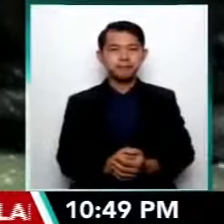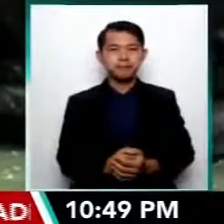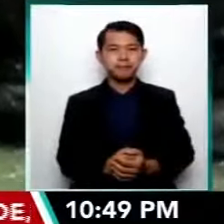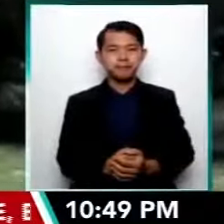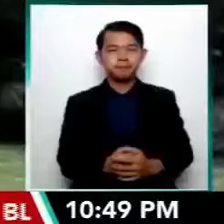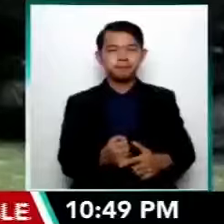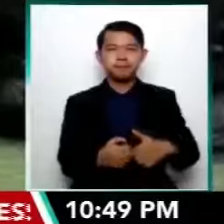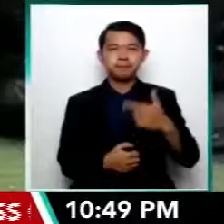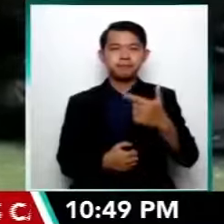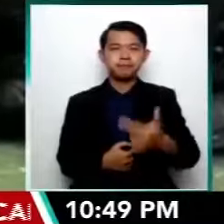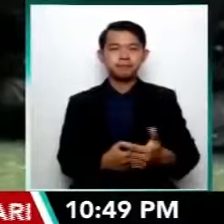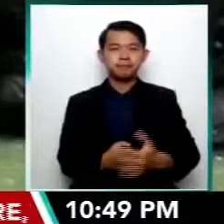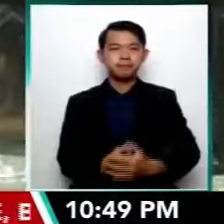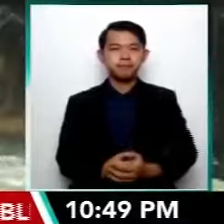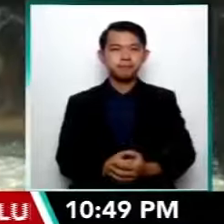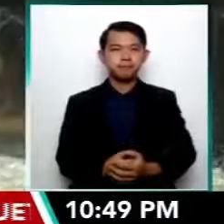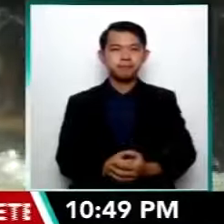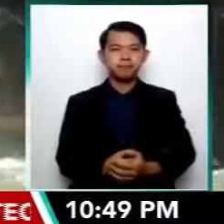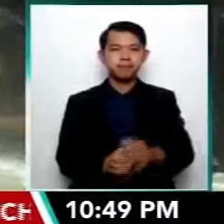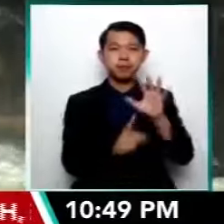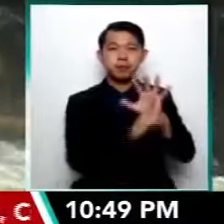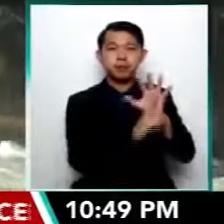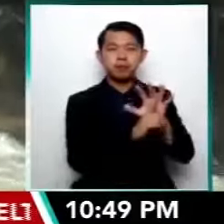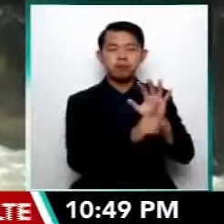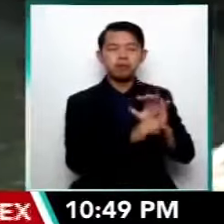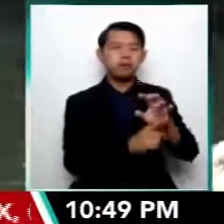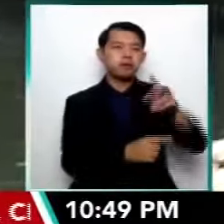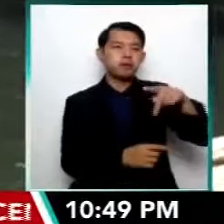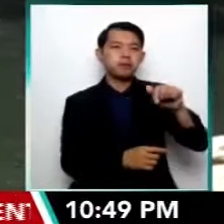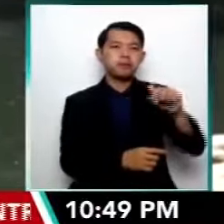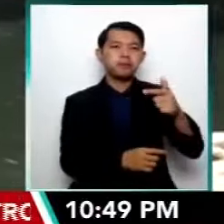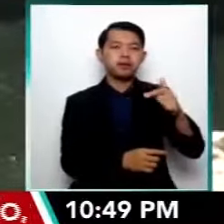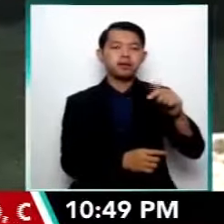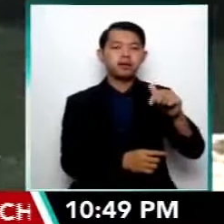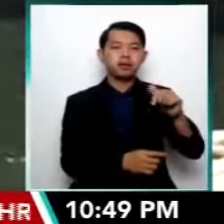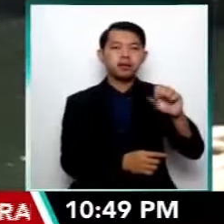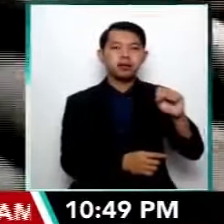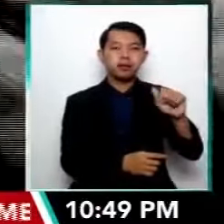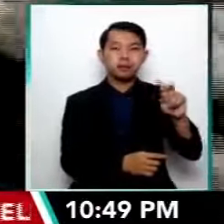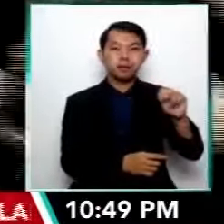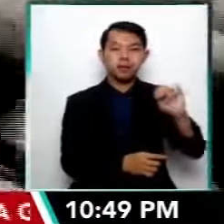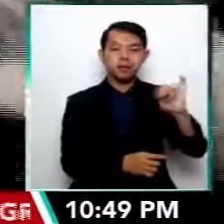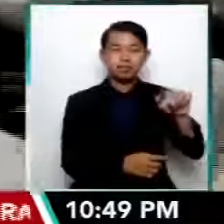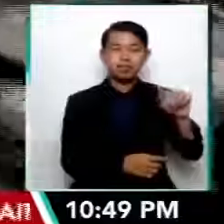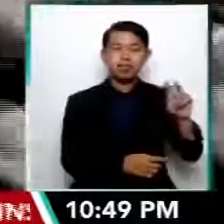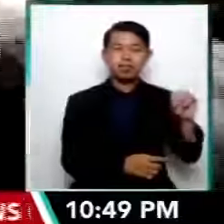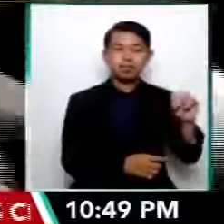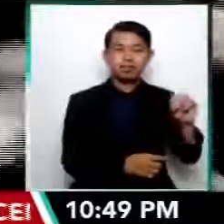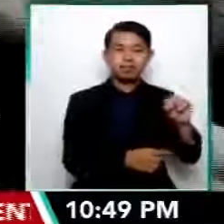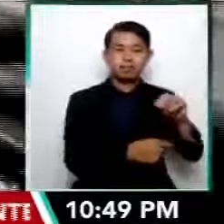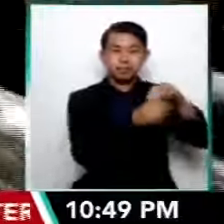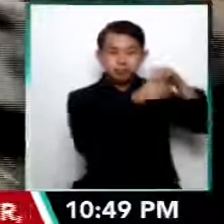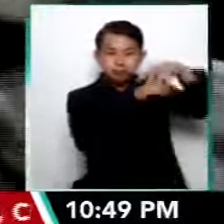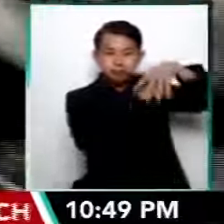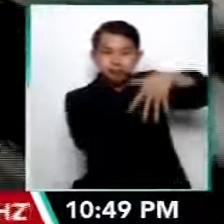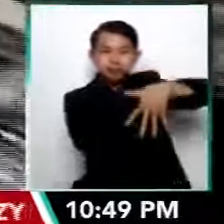Ang mahiwagang ganda ng talon ng pagsanhan at sa anino ng kasik ng Ton